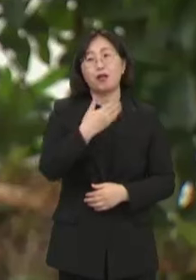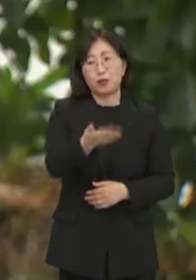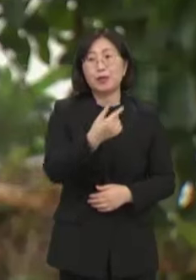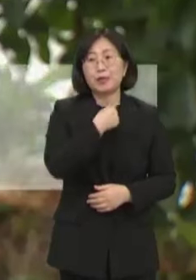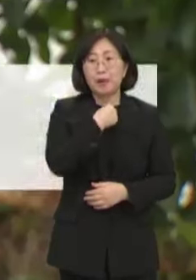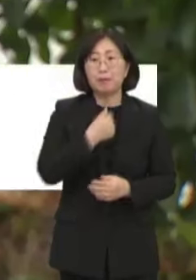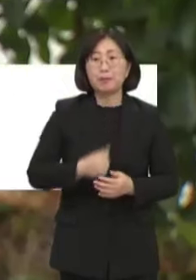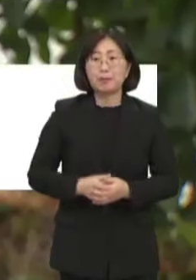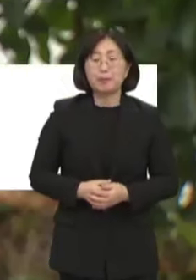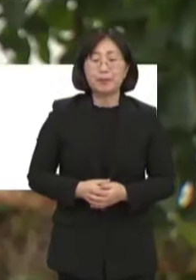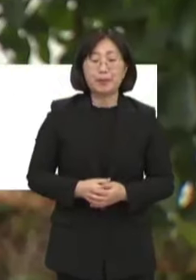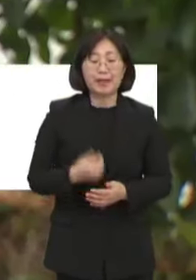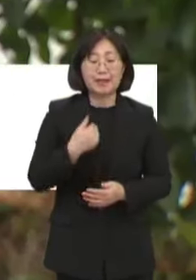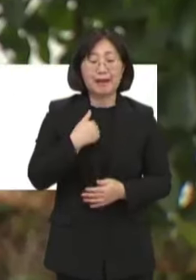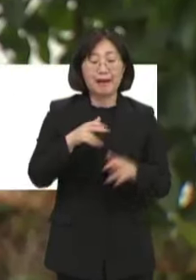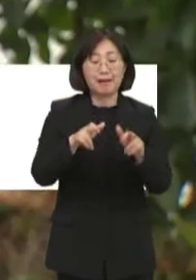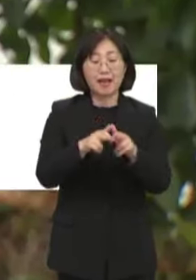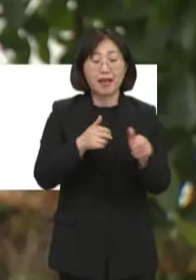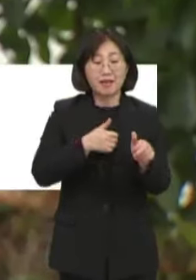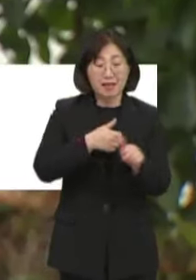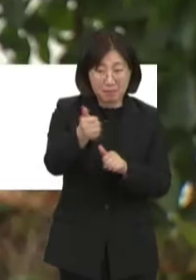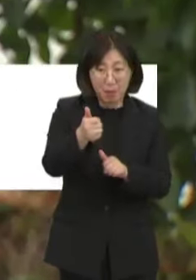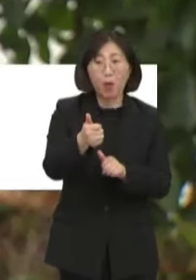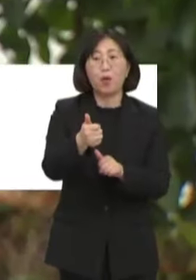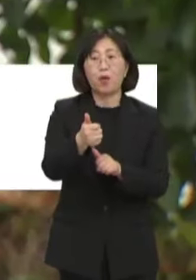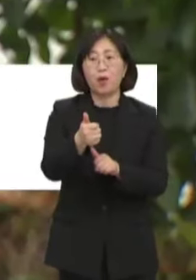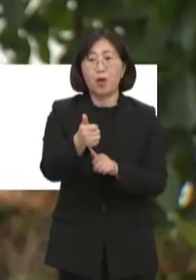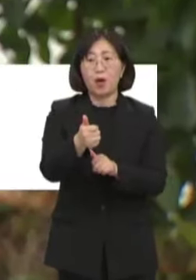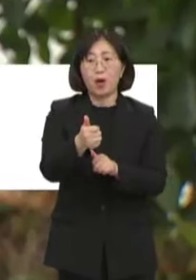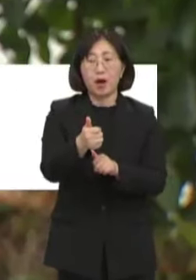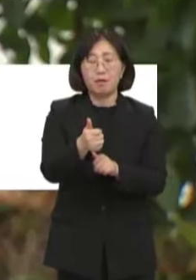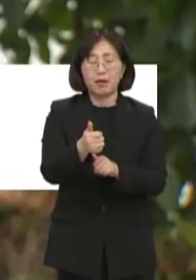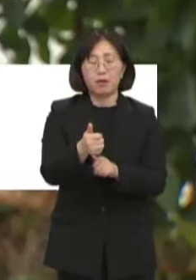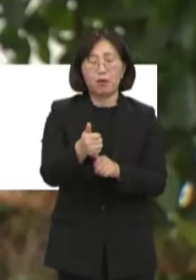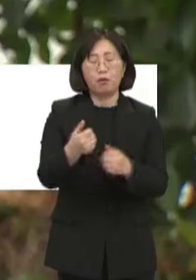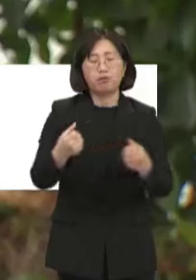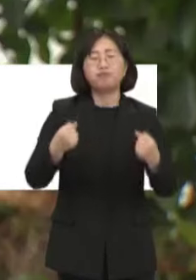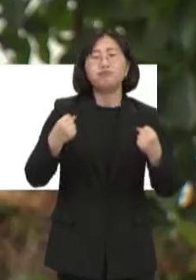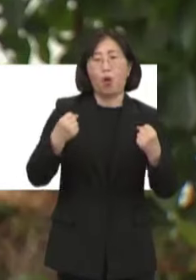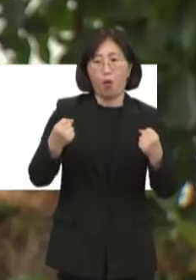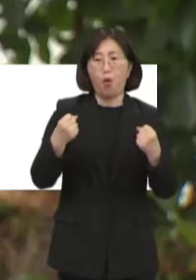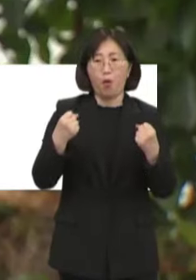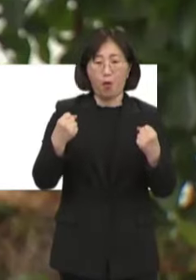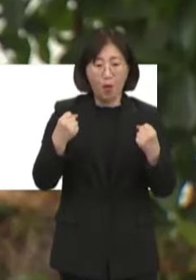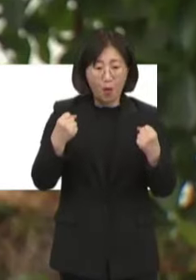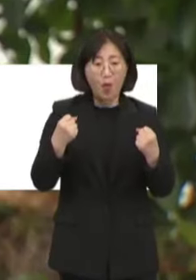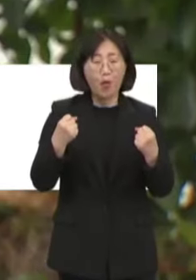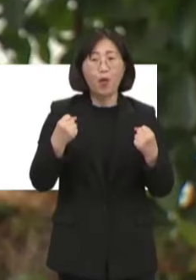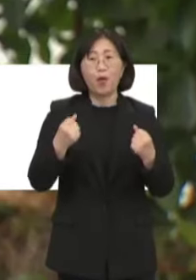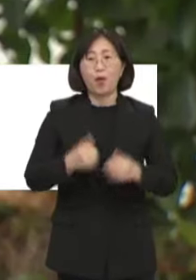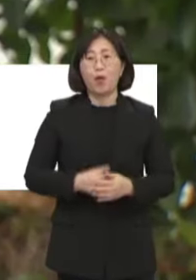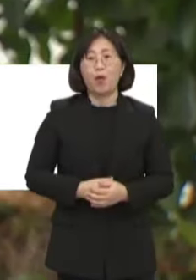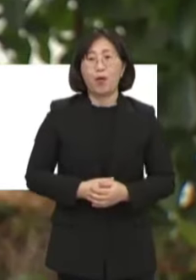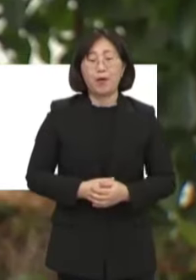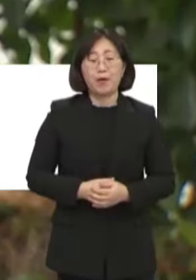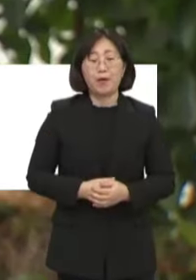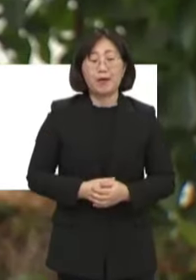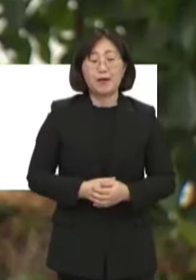이 장애를 또 극복하면서 이렇게 많이 좋아진 그런 부분을 보면서